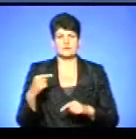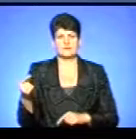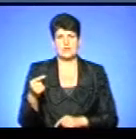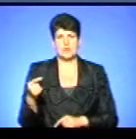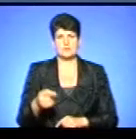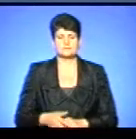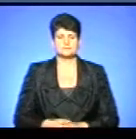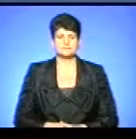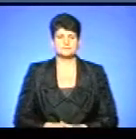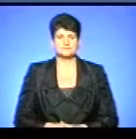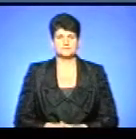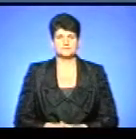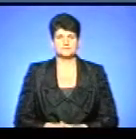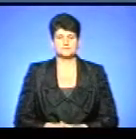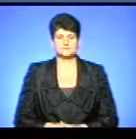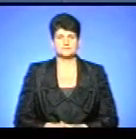Музика